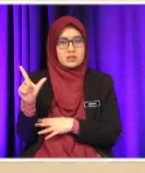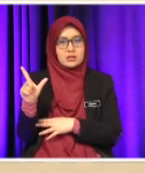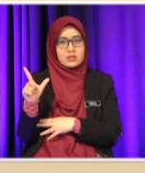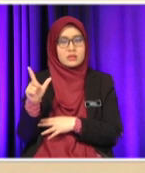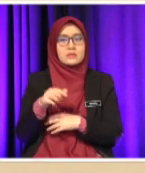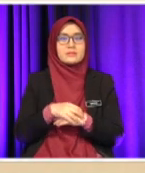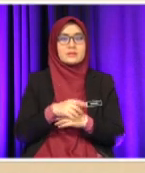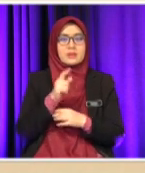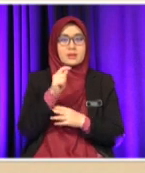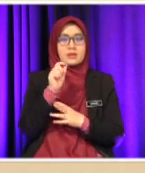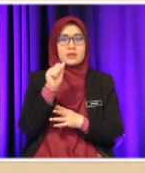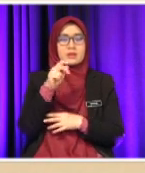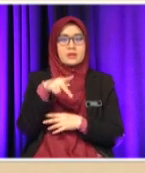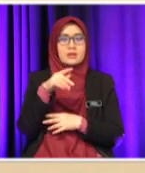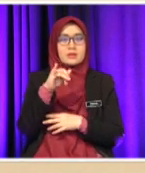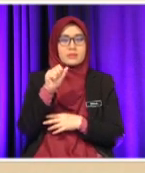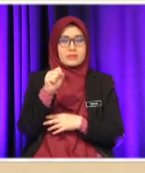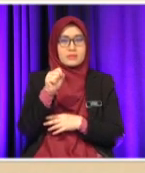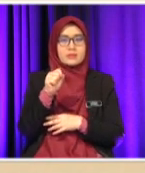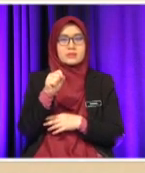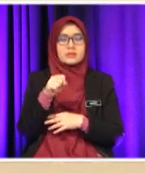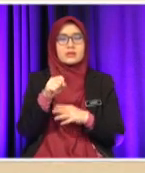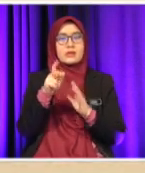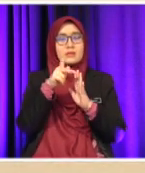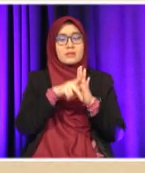pembukaan atau tok filter